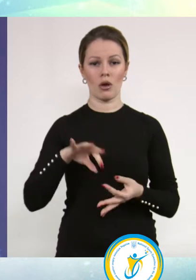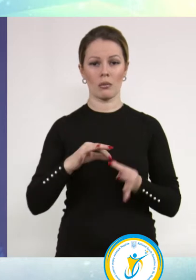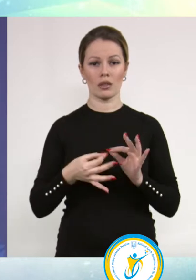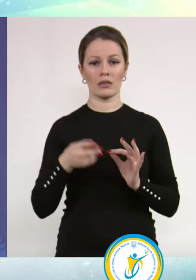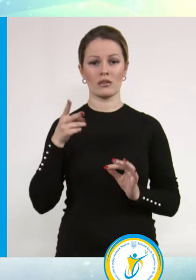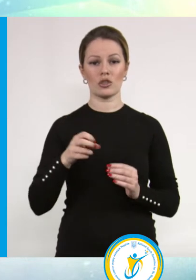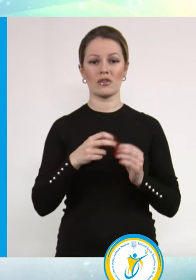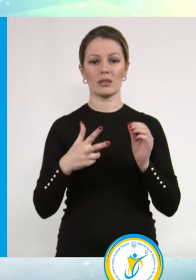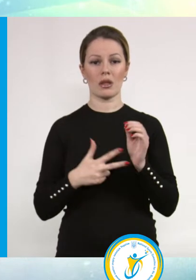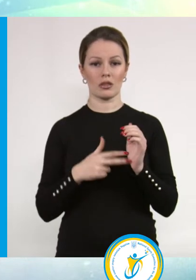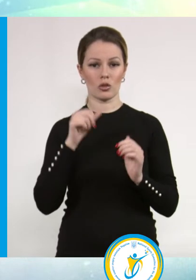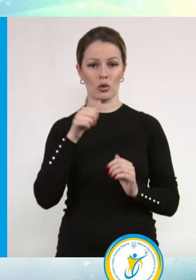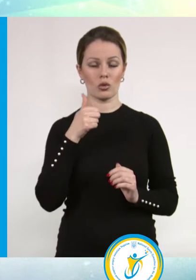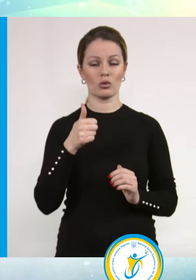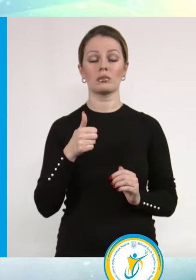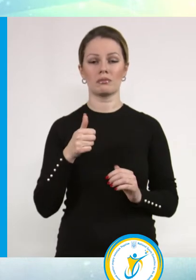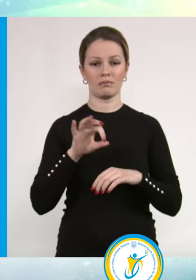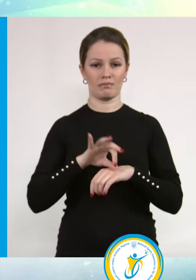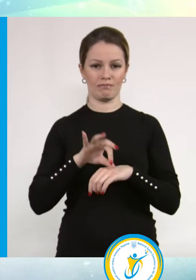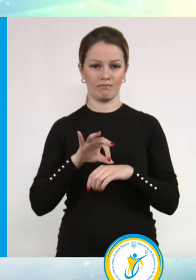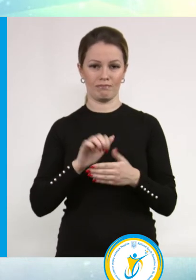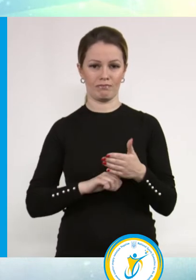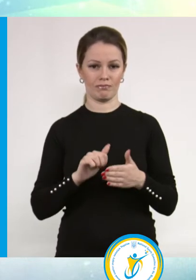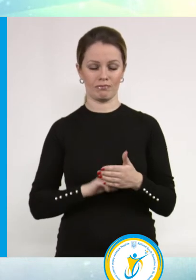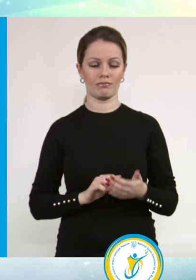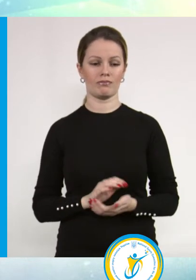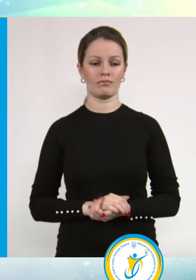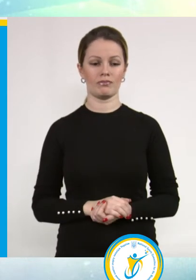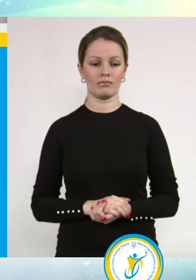участь у Паралімпіаді 2018 через хворобу.